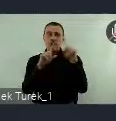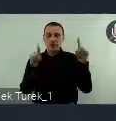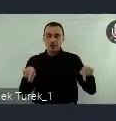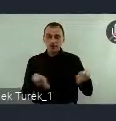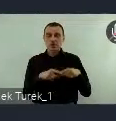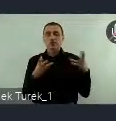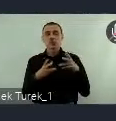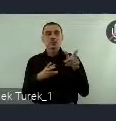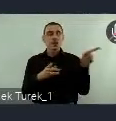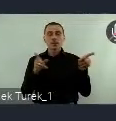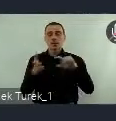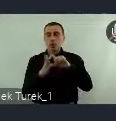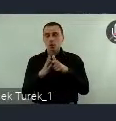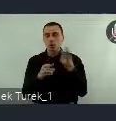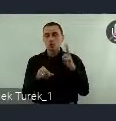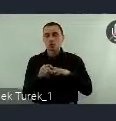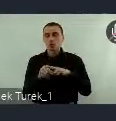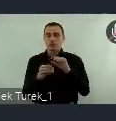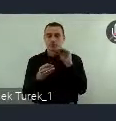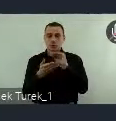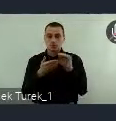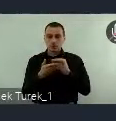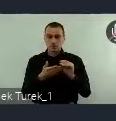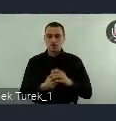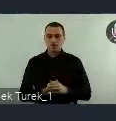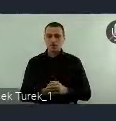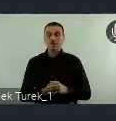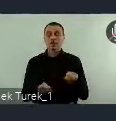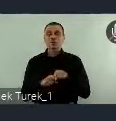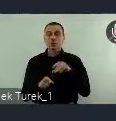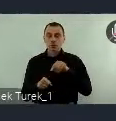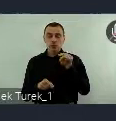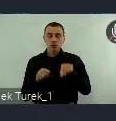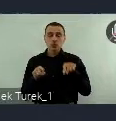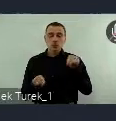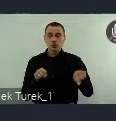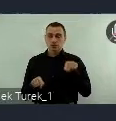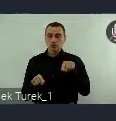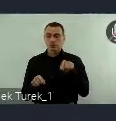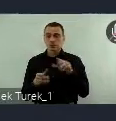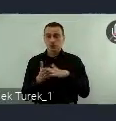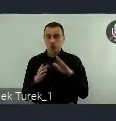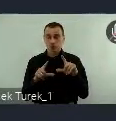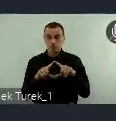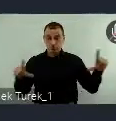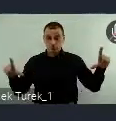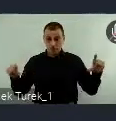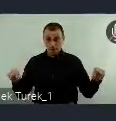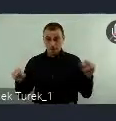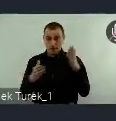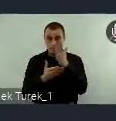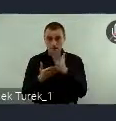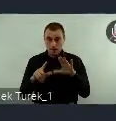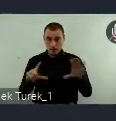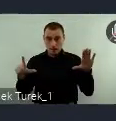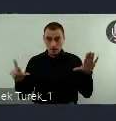jest i to jest jakby ważne powinno to być już sposób dotykowy lub głosowy to są dwie możliwości Albo tych mapa czyli mapa którą można do tego